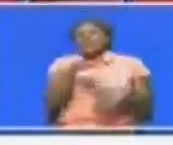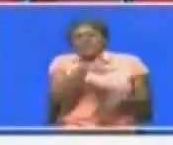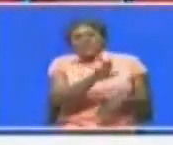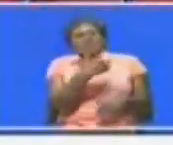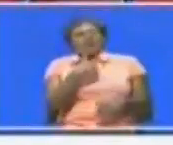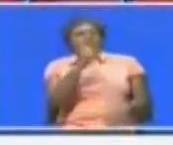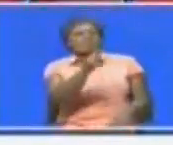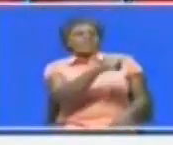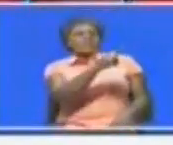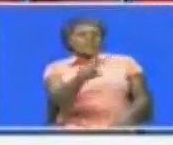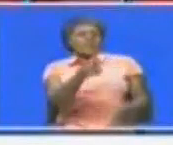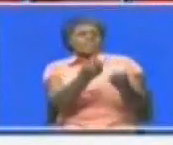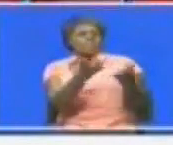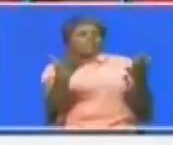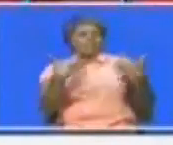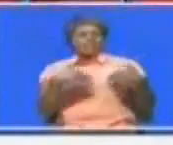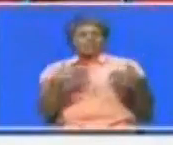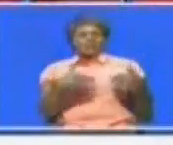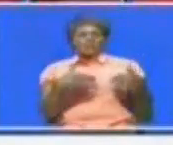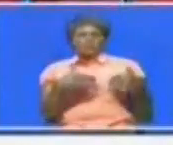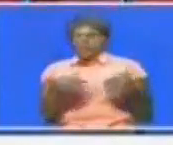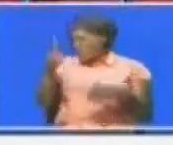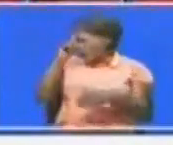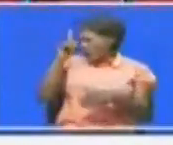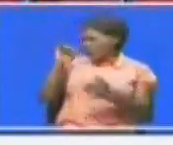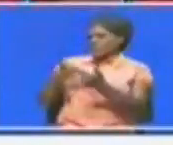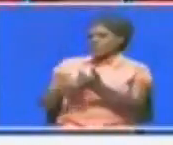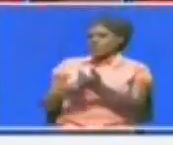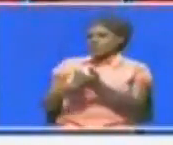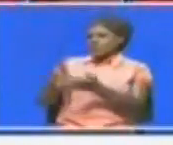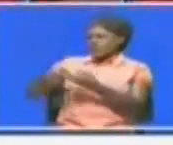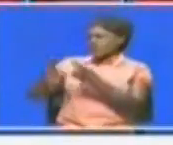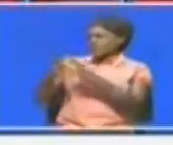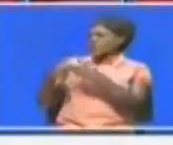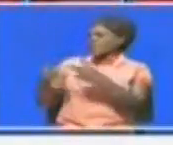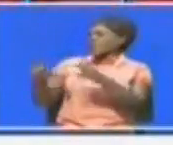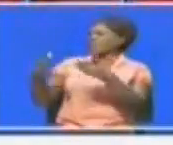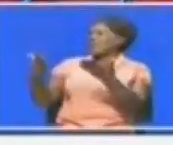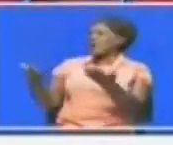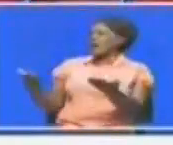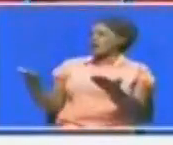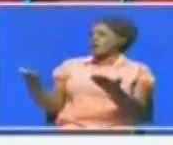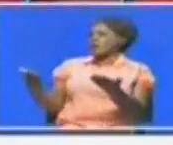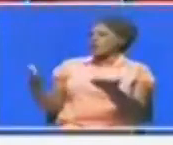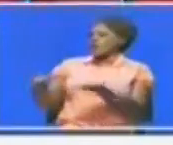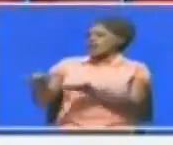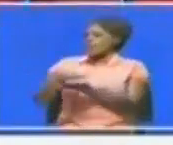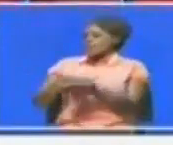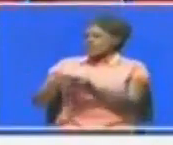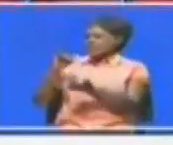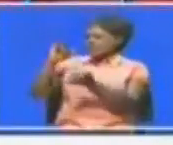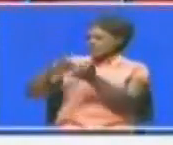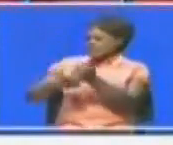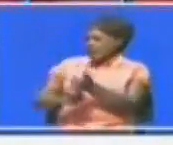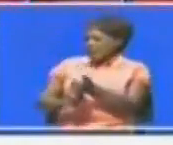makosa. Na watu wengi wanakurupuka kuingia kwa ndoa. Unajua ukianza mahusiano inategemea hao mahusiano umeanza vipi? Umeanza kwa msingi wa kuolewa